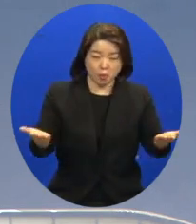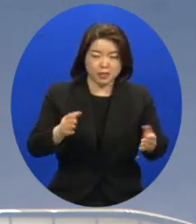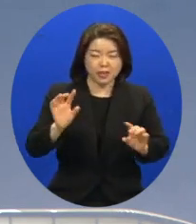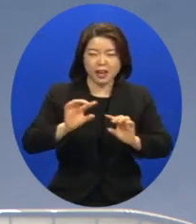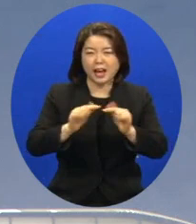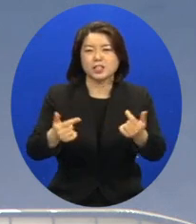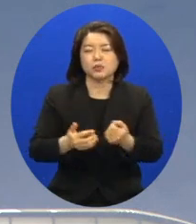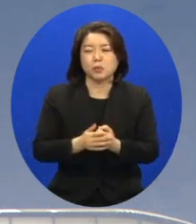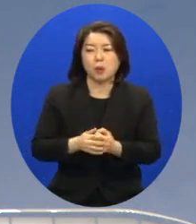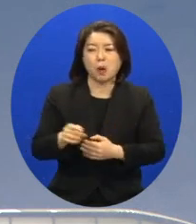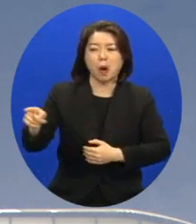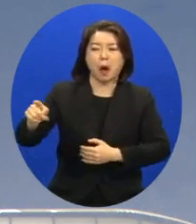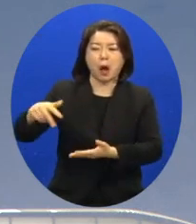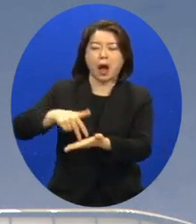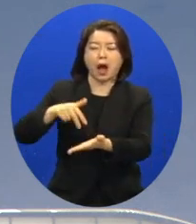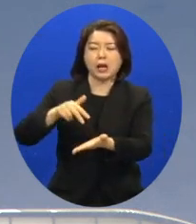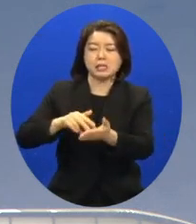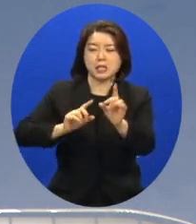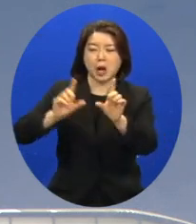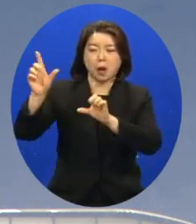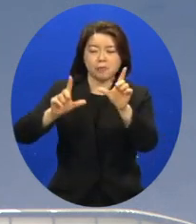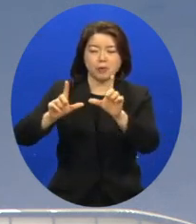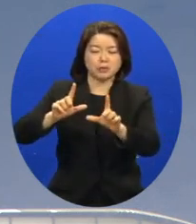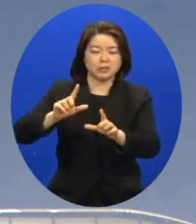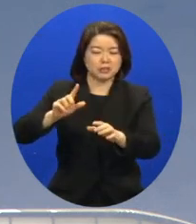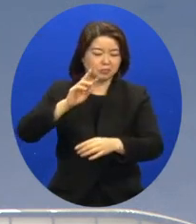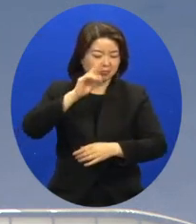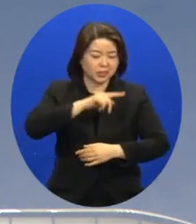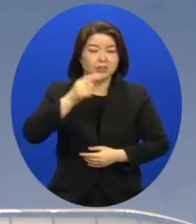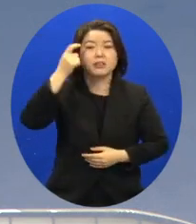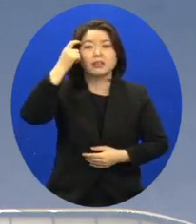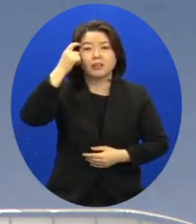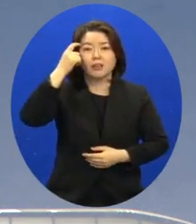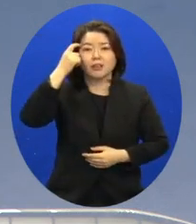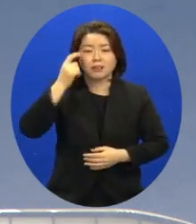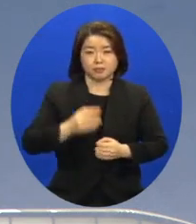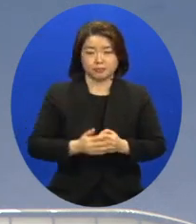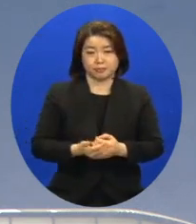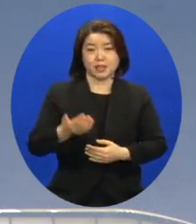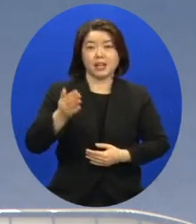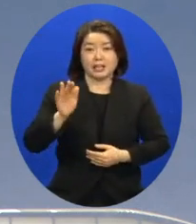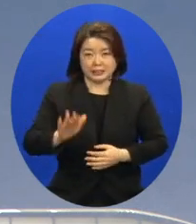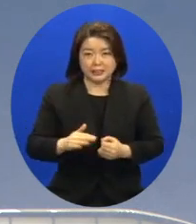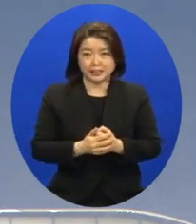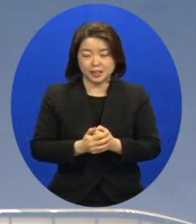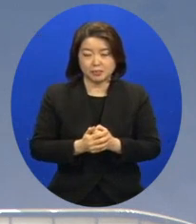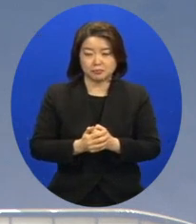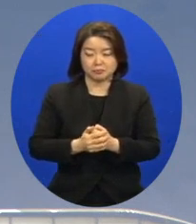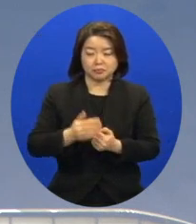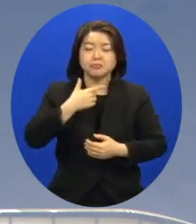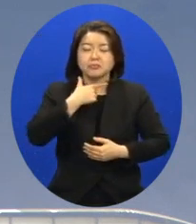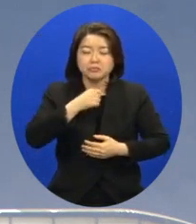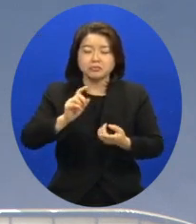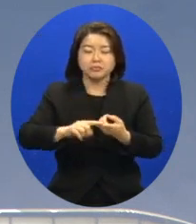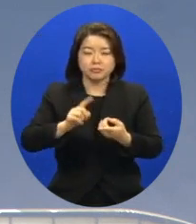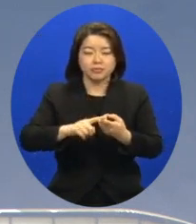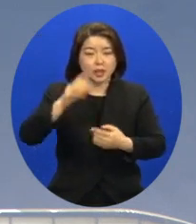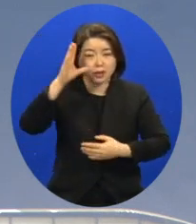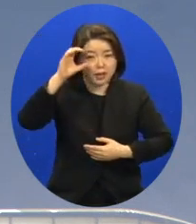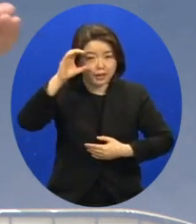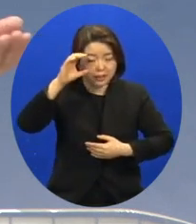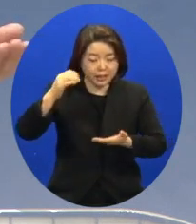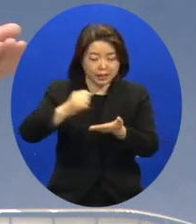그 자세가 너무 틀렸다 이런 생각이 들더라는 거죠. 그러나 그냥 요구하는 대로 계란 샐러드를